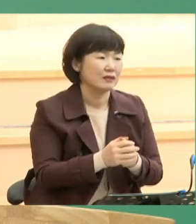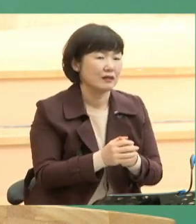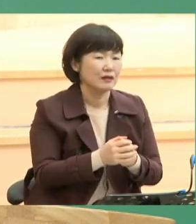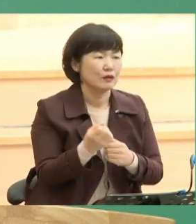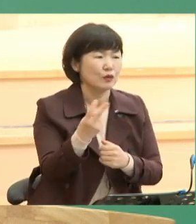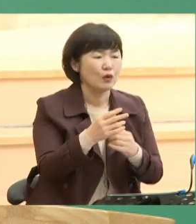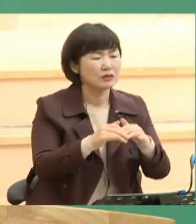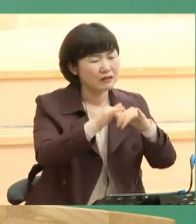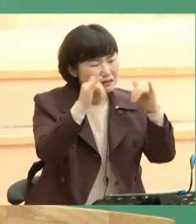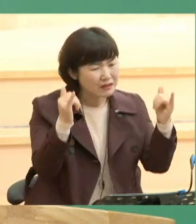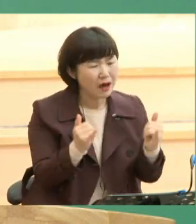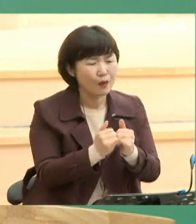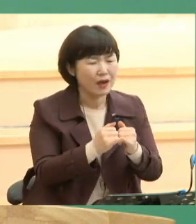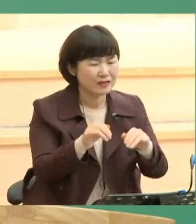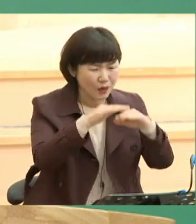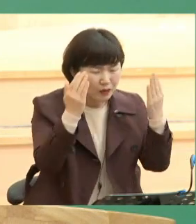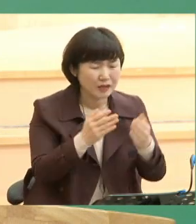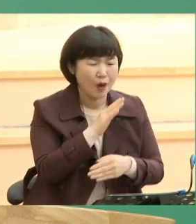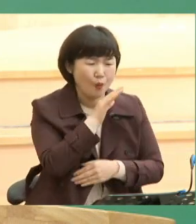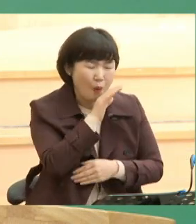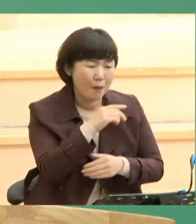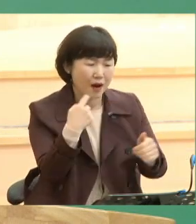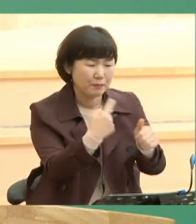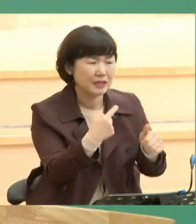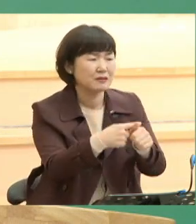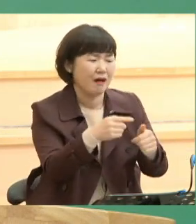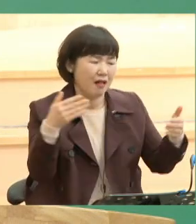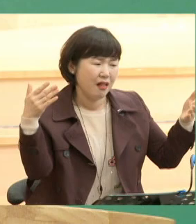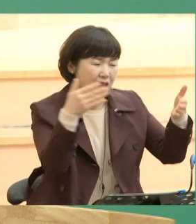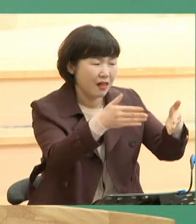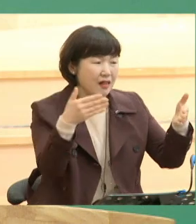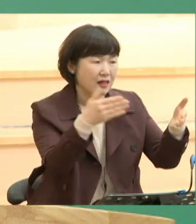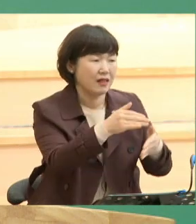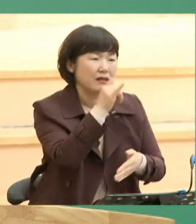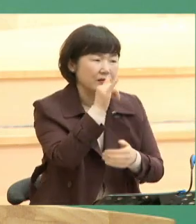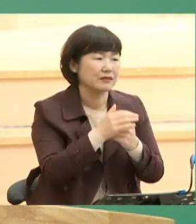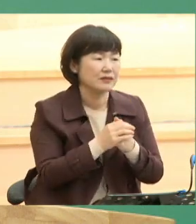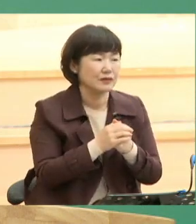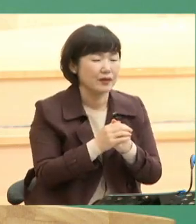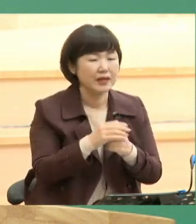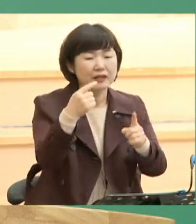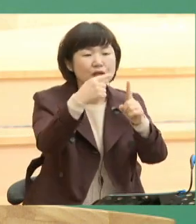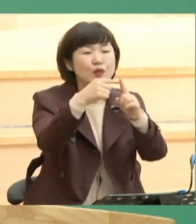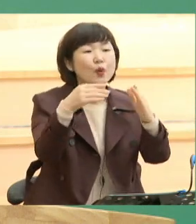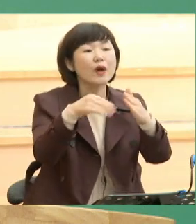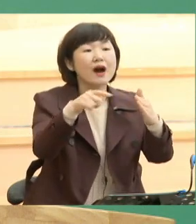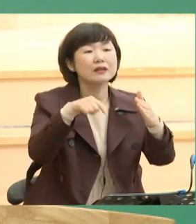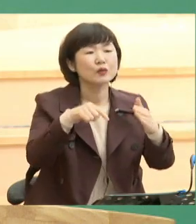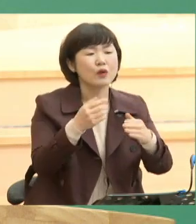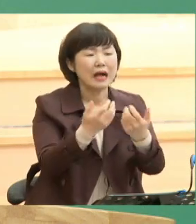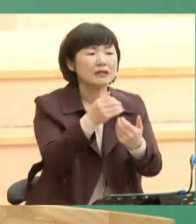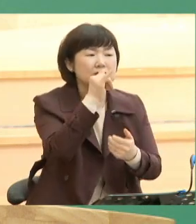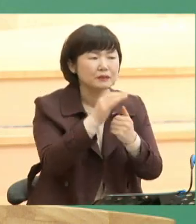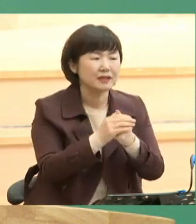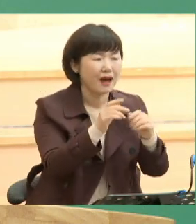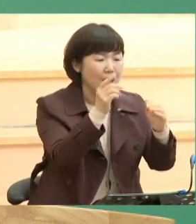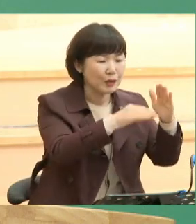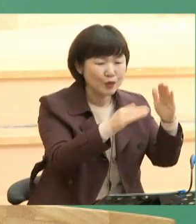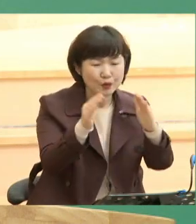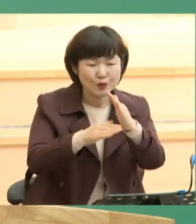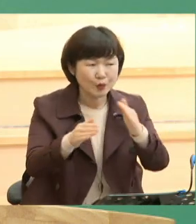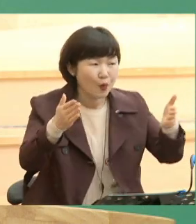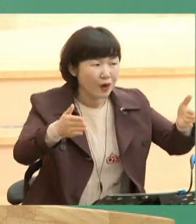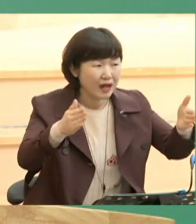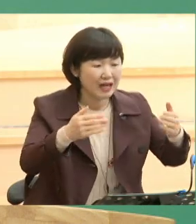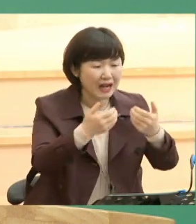대사회적 원망과 어떤 비난의 대상이 되어 지는 것입니다 교회 안에도 갈등이 있습니다 성도 개개인 간의 갈등